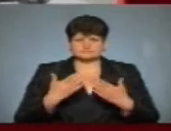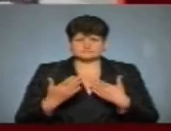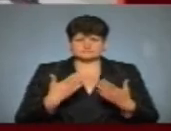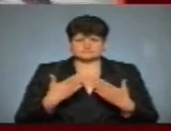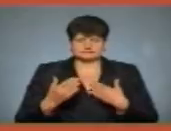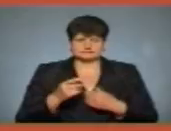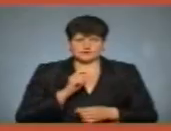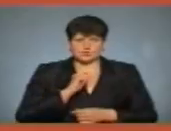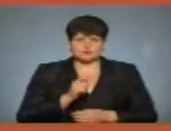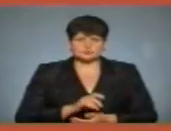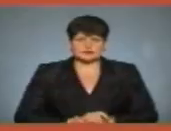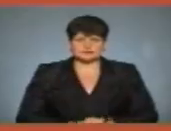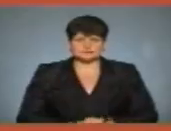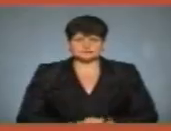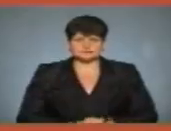кореспонденти Суспільного.